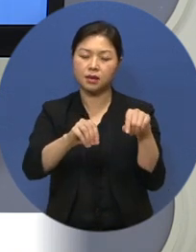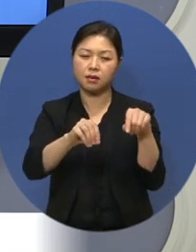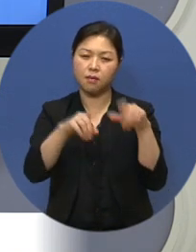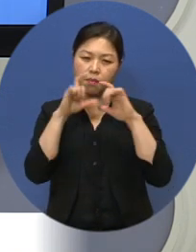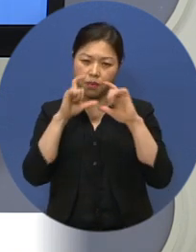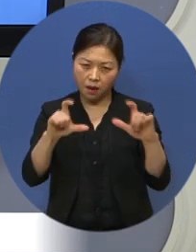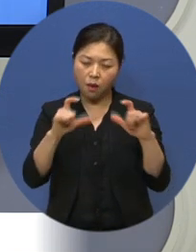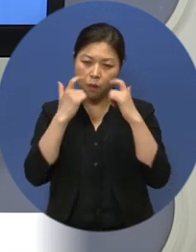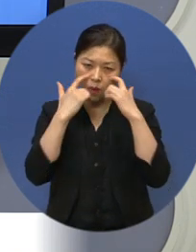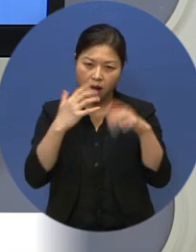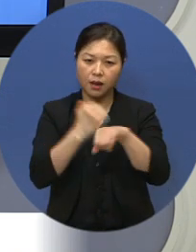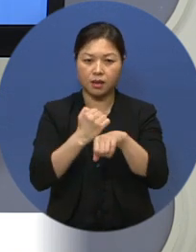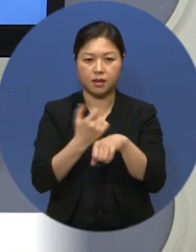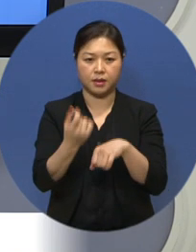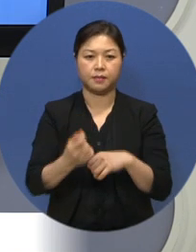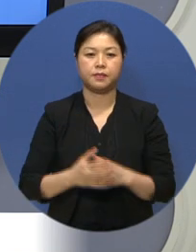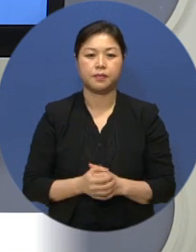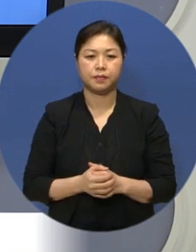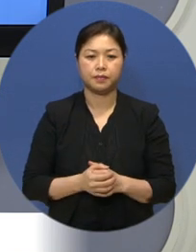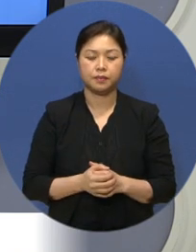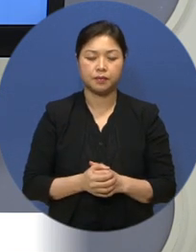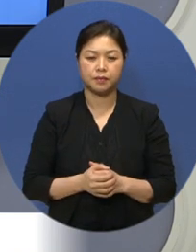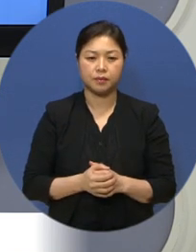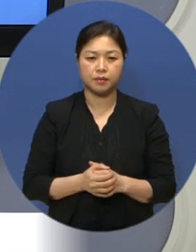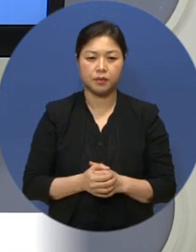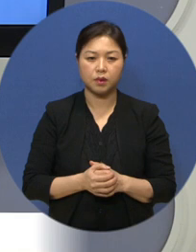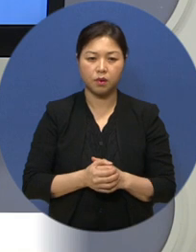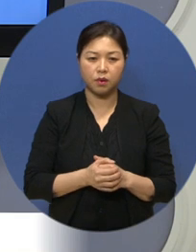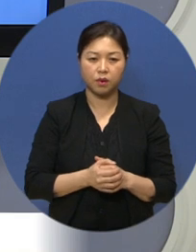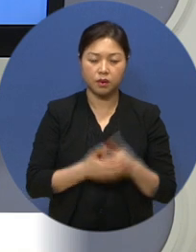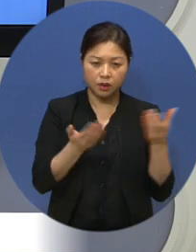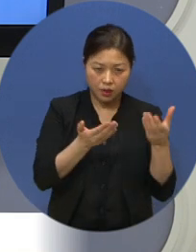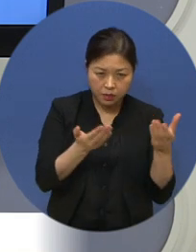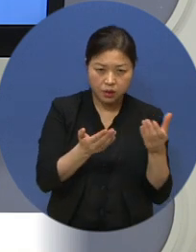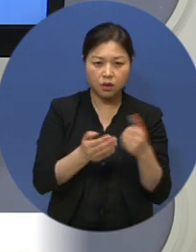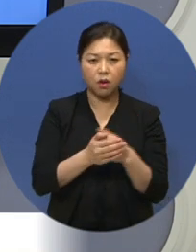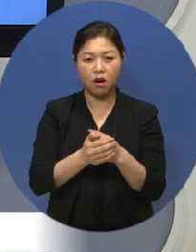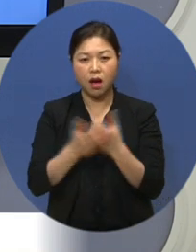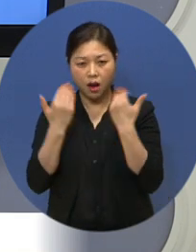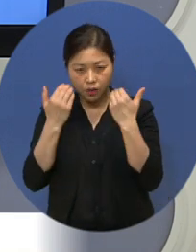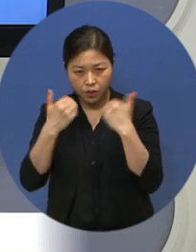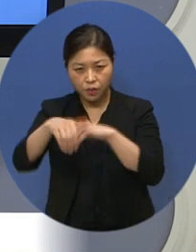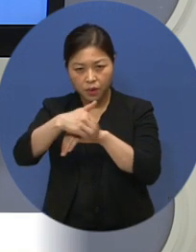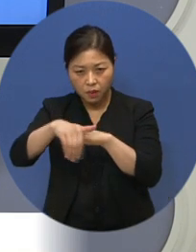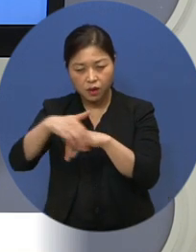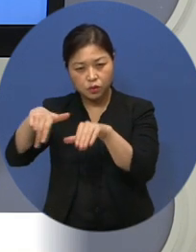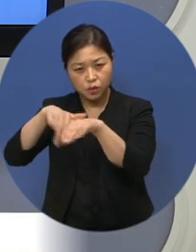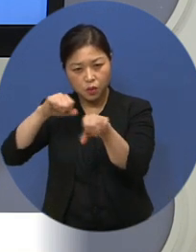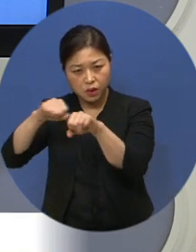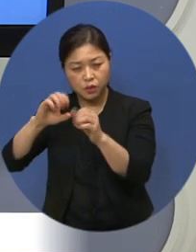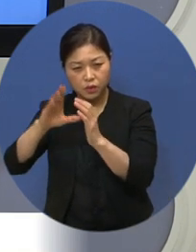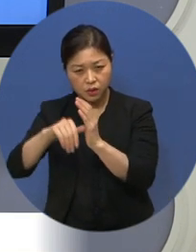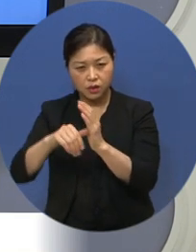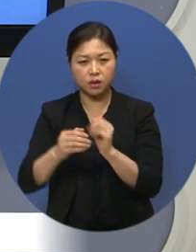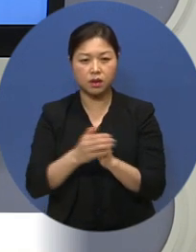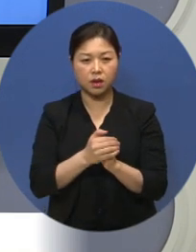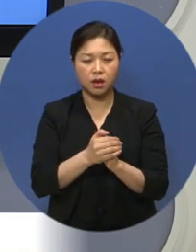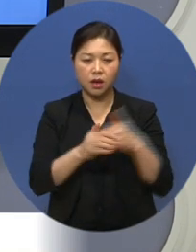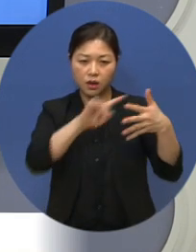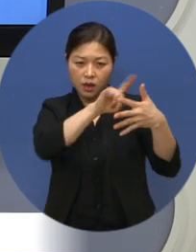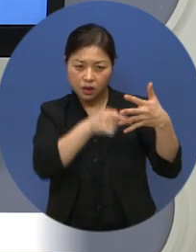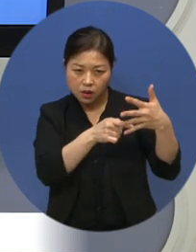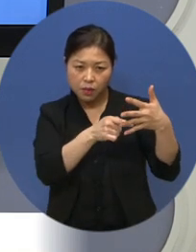실시합니다 이와 함께 금 뭐 등교 종교 활동시 에도 당 개발 방역 빵 안 을